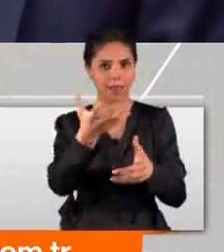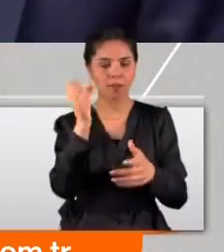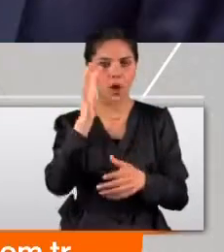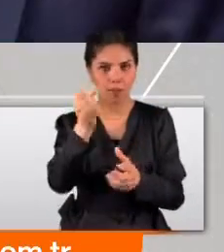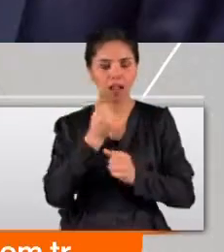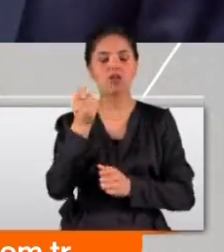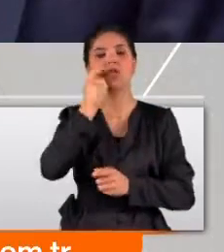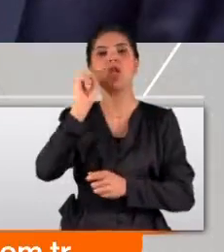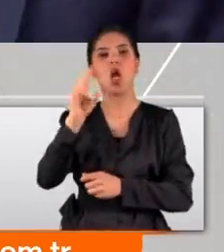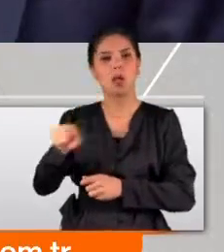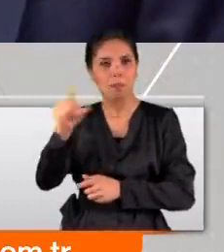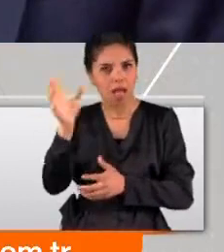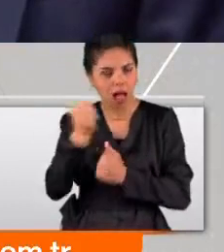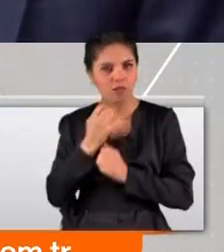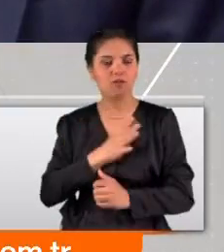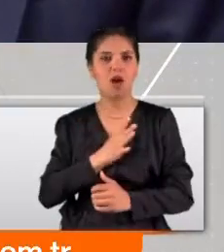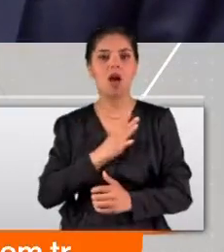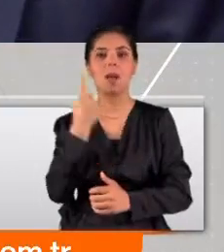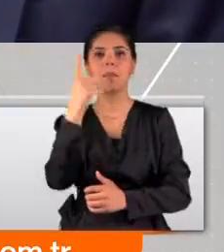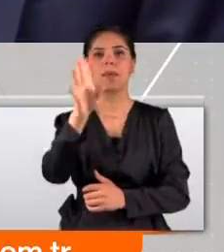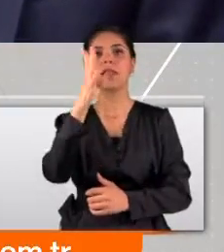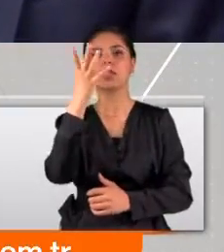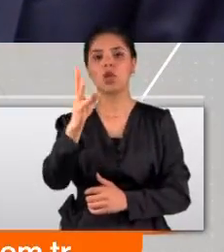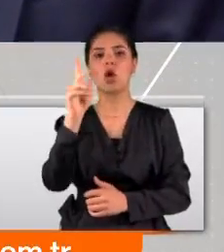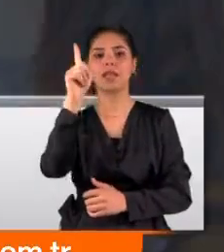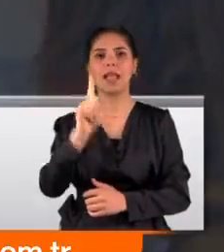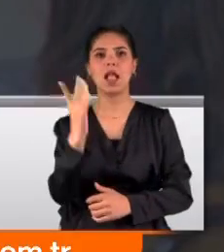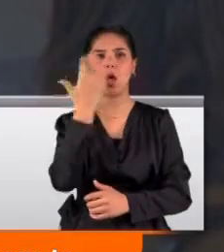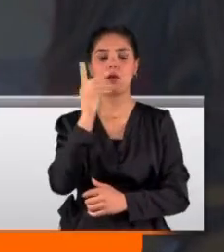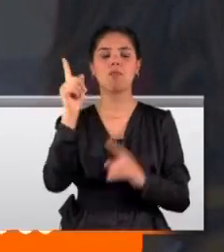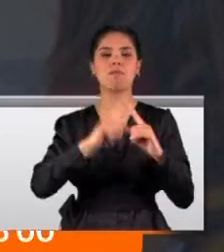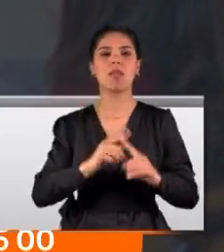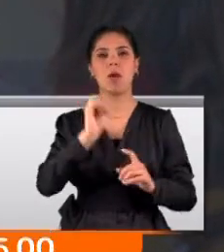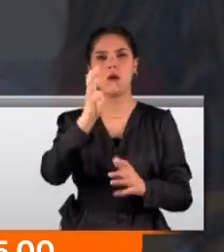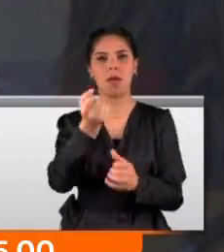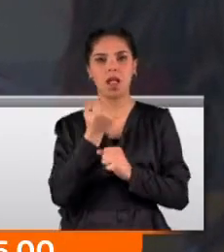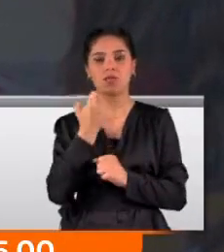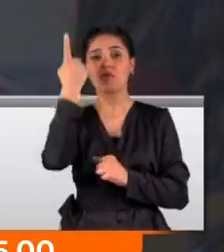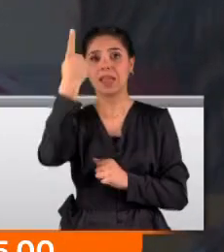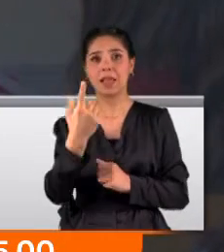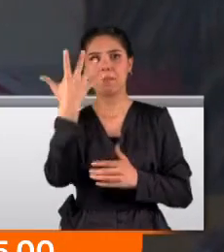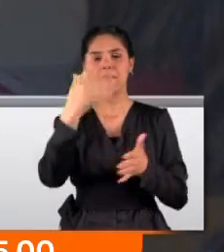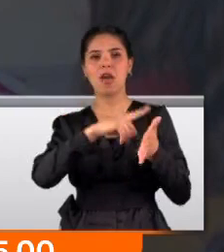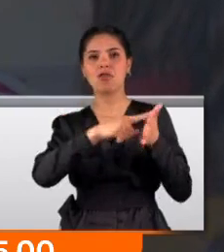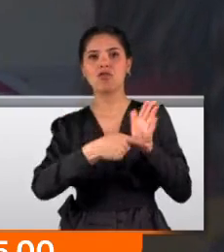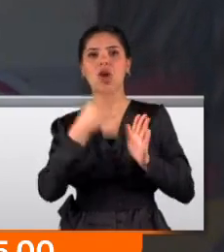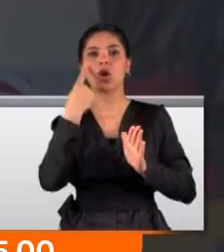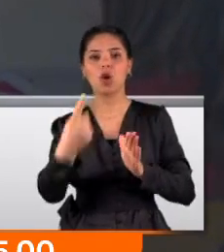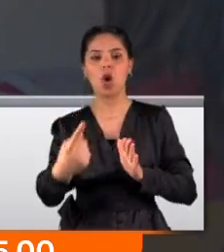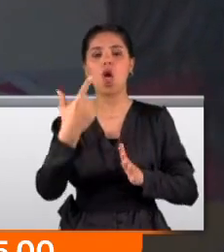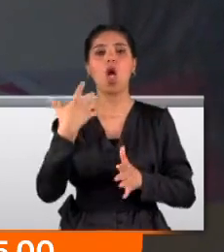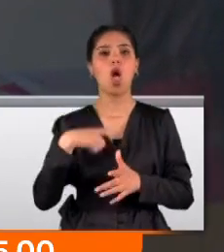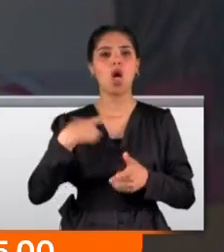kültürü ve ahlak bilgisi öğretmeni alacağız. Ve 1004'te ilk öğretim matematik. İlk 5 branşın içinde sınıf öğretmenliği, özel